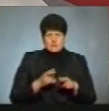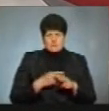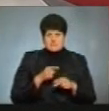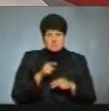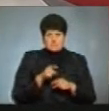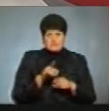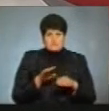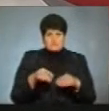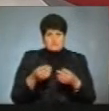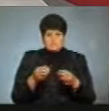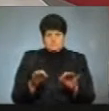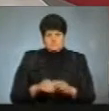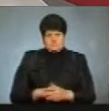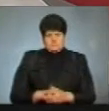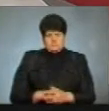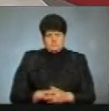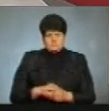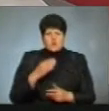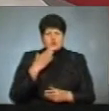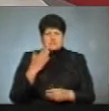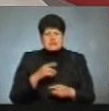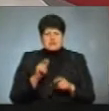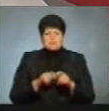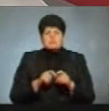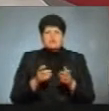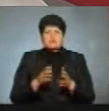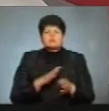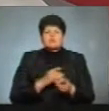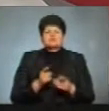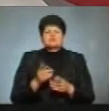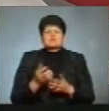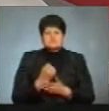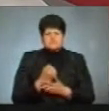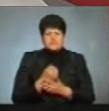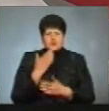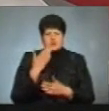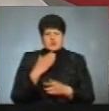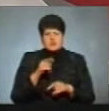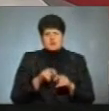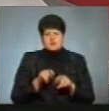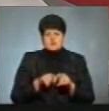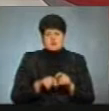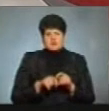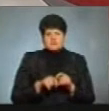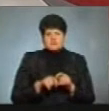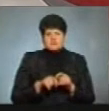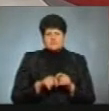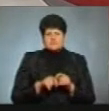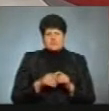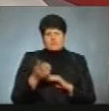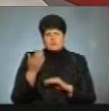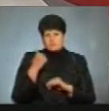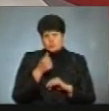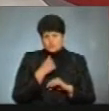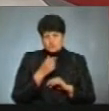вони не пускають дозвіл. Остання перевірка, яка, що виявила? Остання перевірка відбулася в